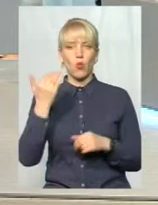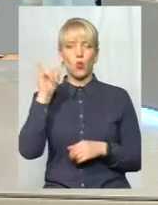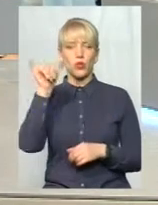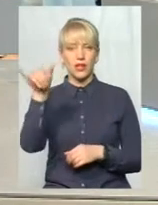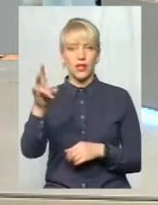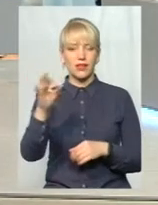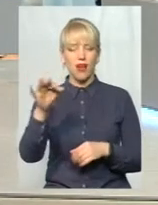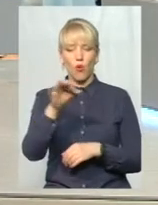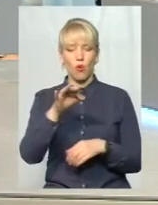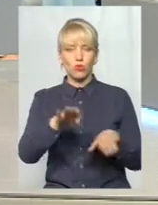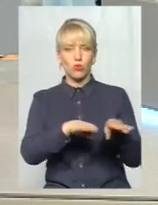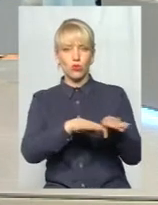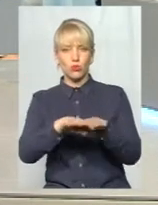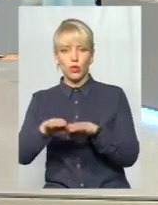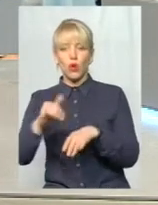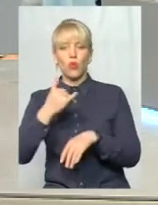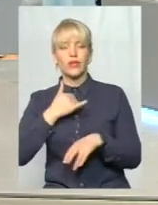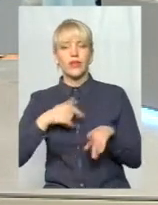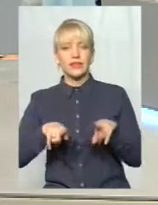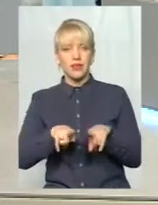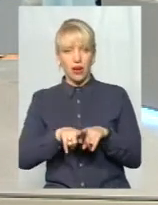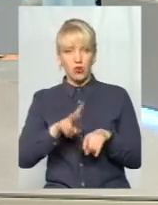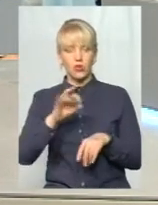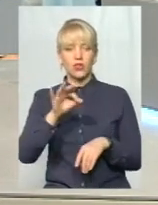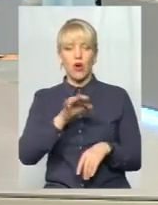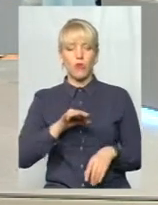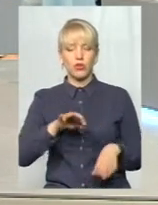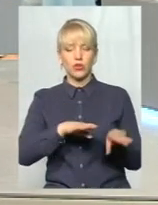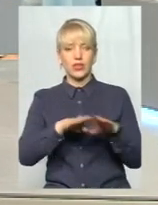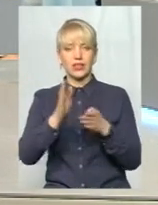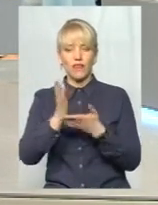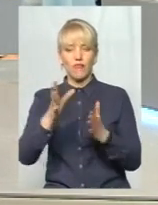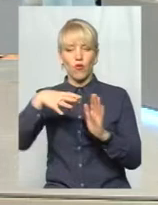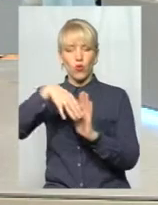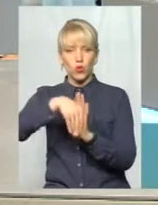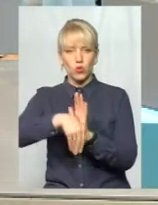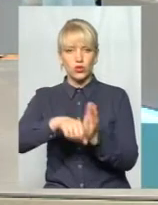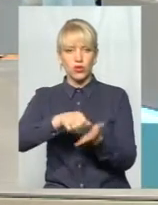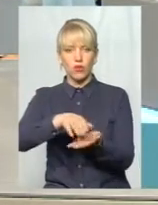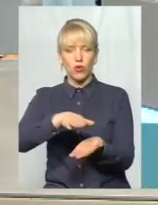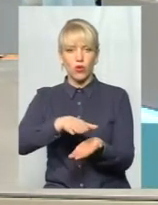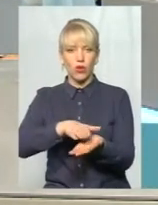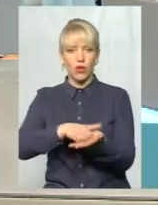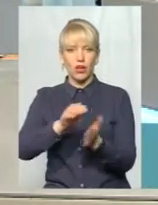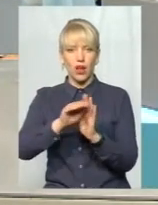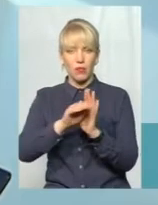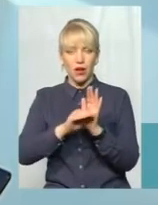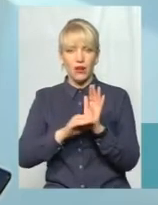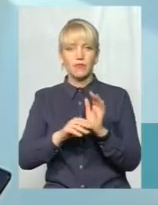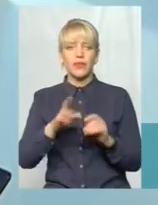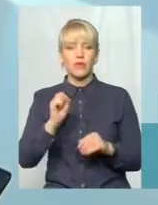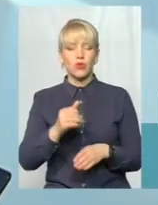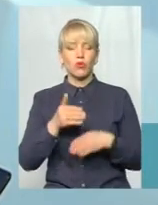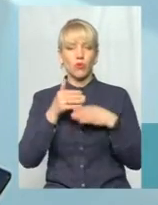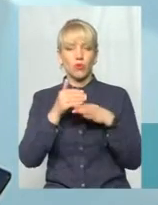рівні, також і в нас вже на обласному рівні є включена програма по допомозі сім'ям безвісті, тому що ми знаємо, що станом